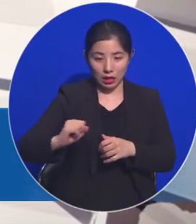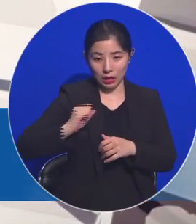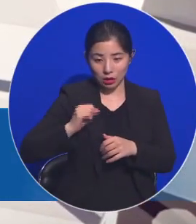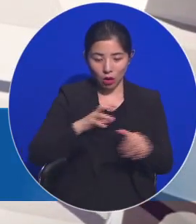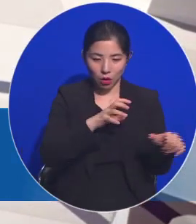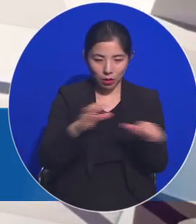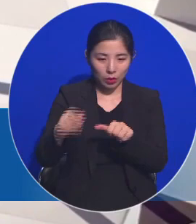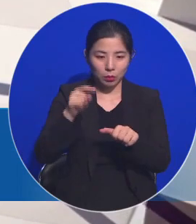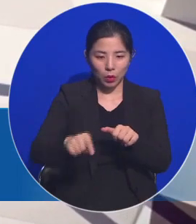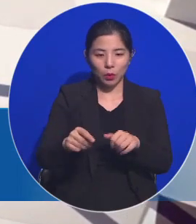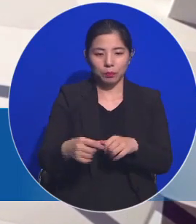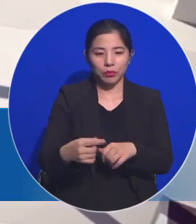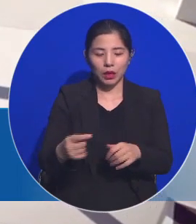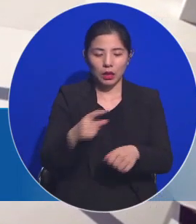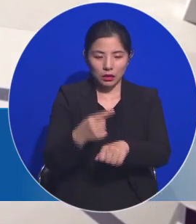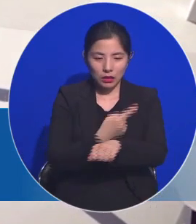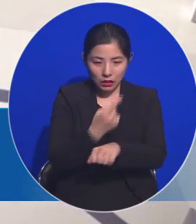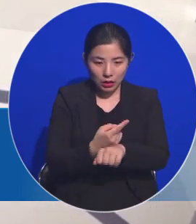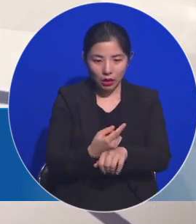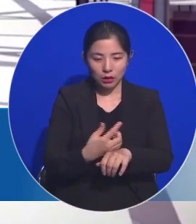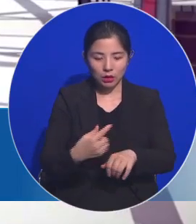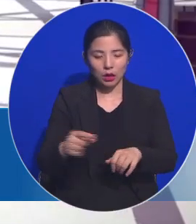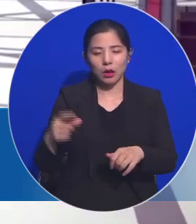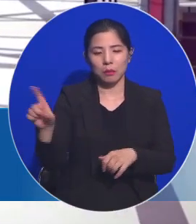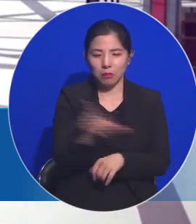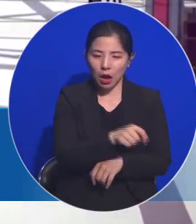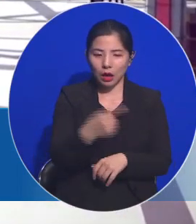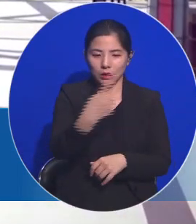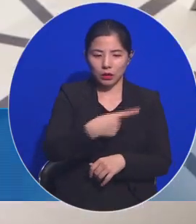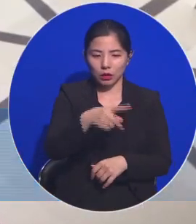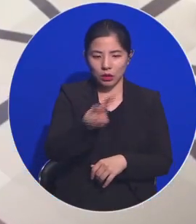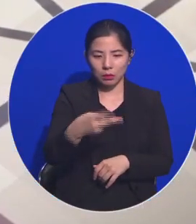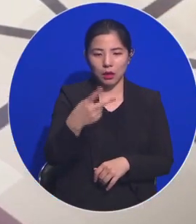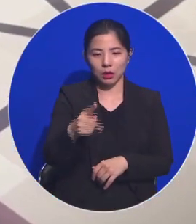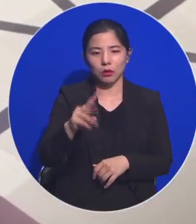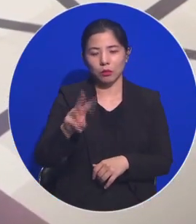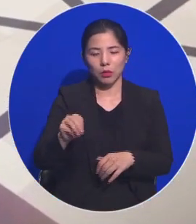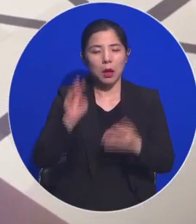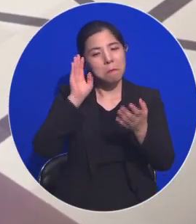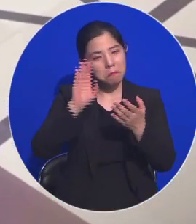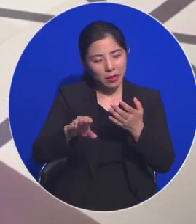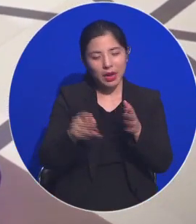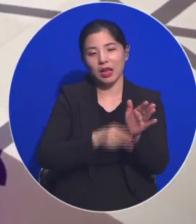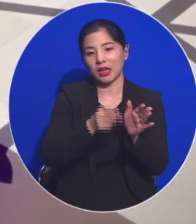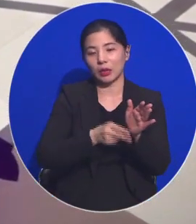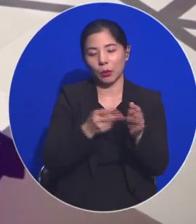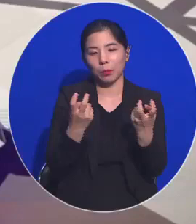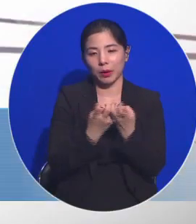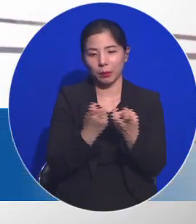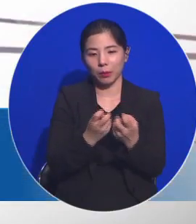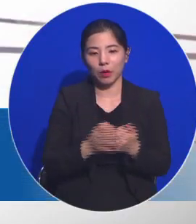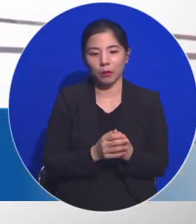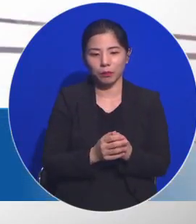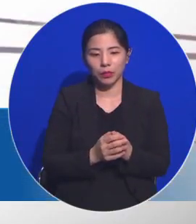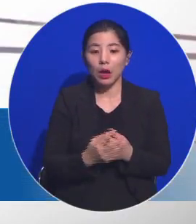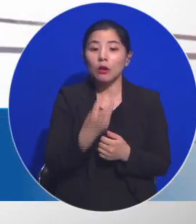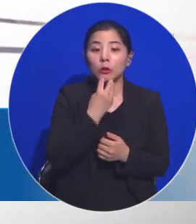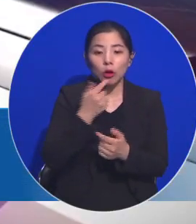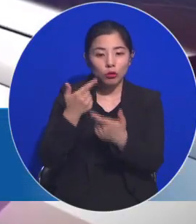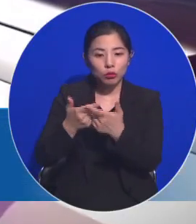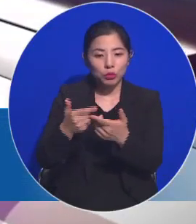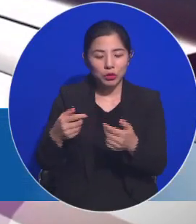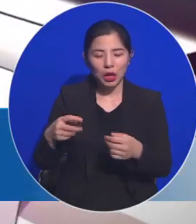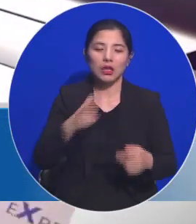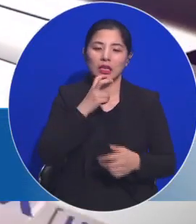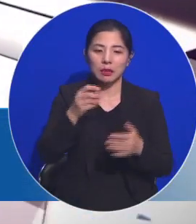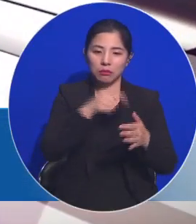1200 km 이상 될 수 있는 미래형 초고속 교통수단입니다 이는 서울과 부산을 단 20여 분이면 주파